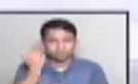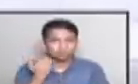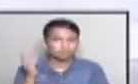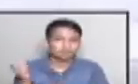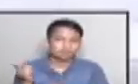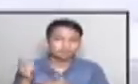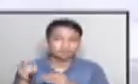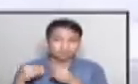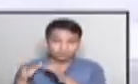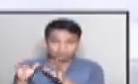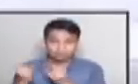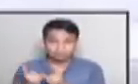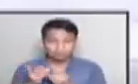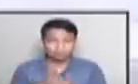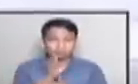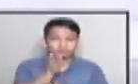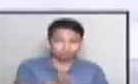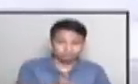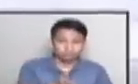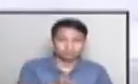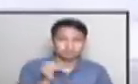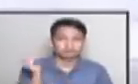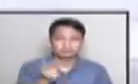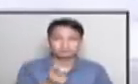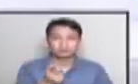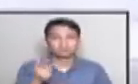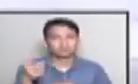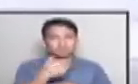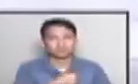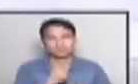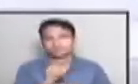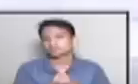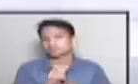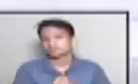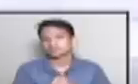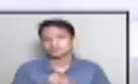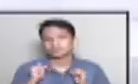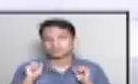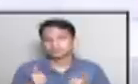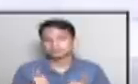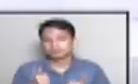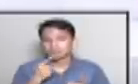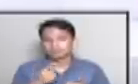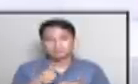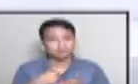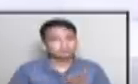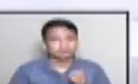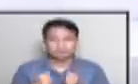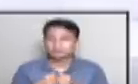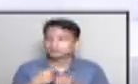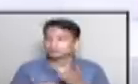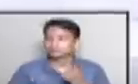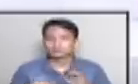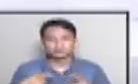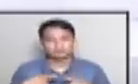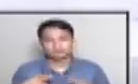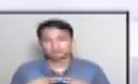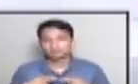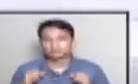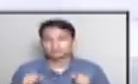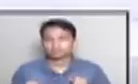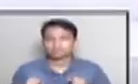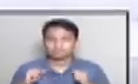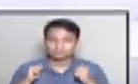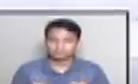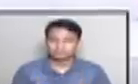inyo. Para pagdating doon, yun pong sisingilin natin. Okay, sir? Okay, sir. Pati yung mga tax, ha? Okay, pati yung holiday, yung tax na bawas.